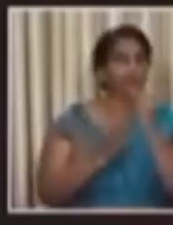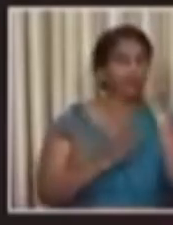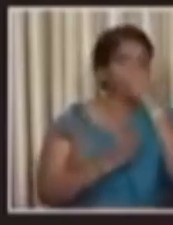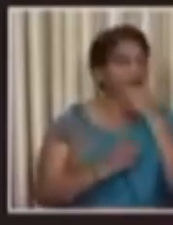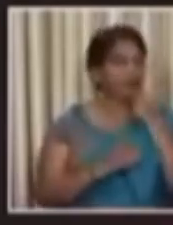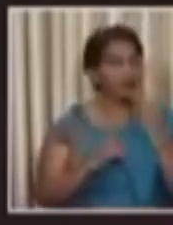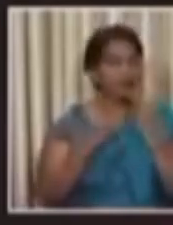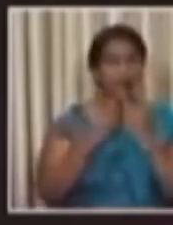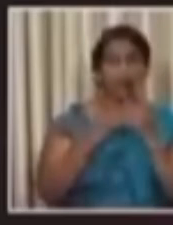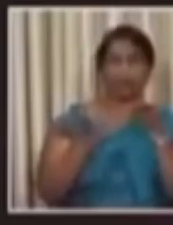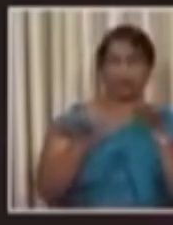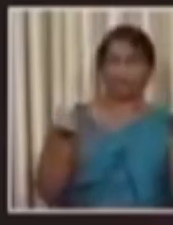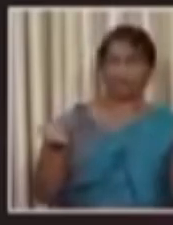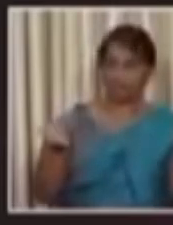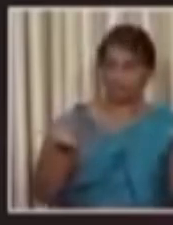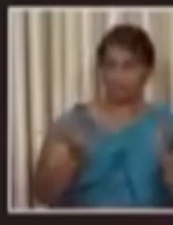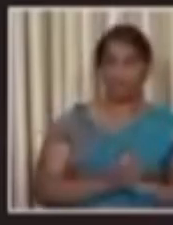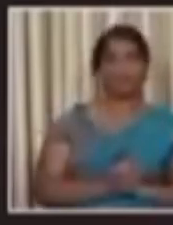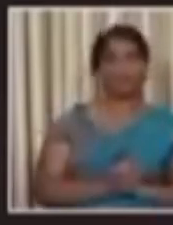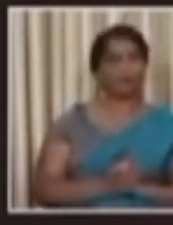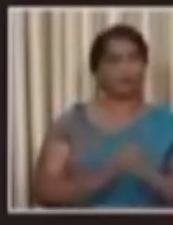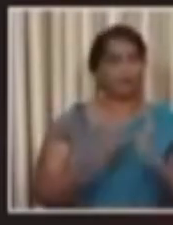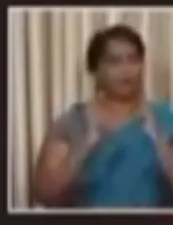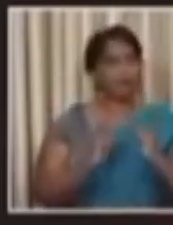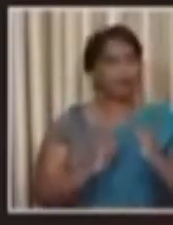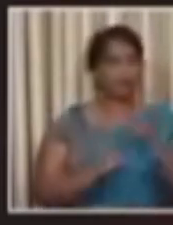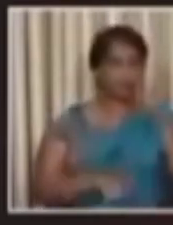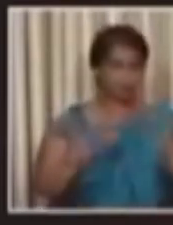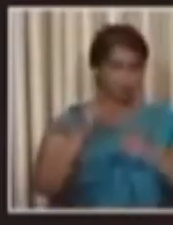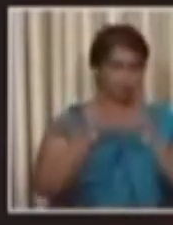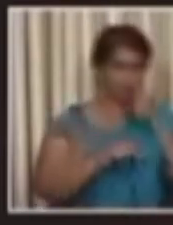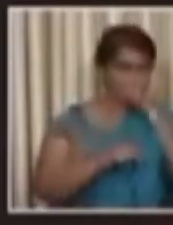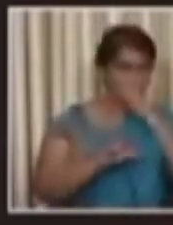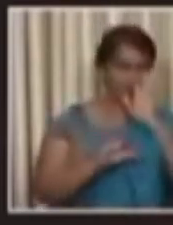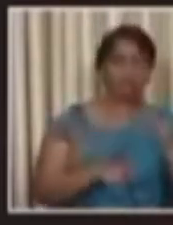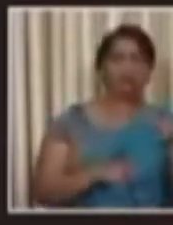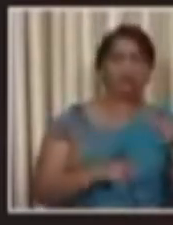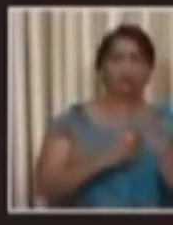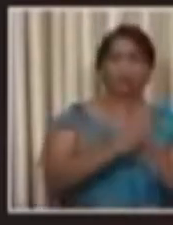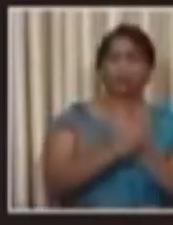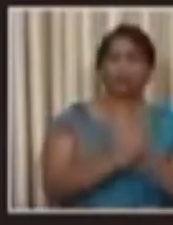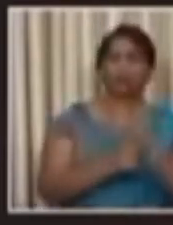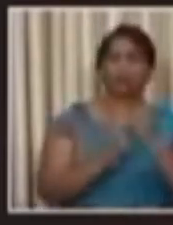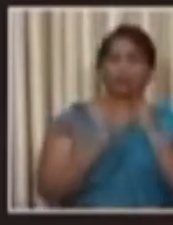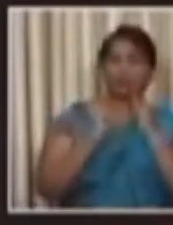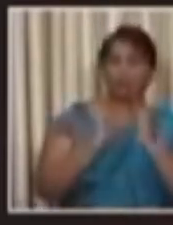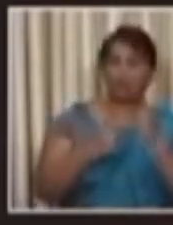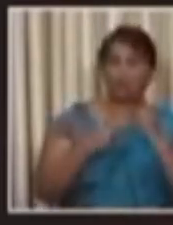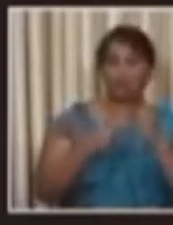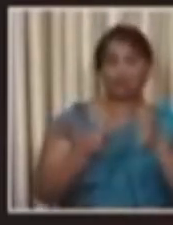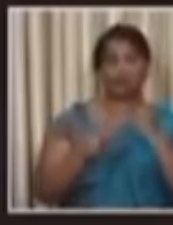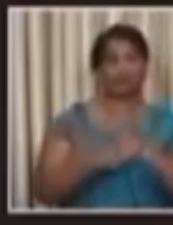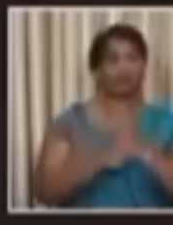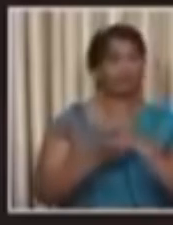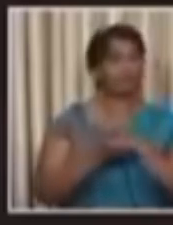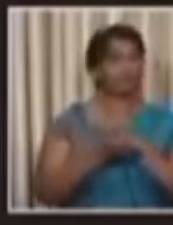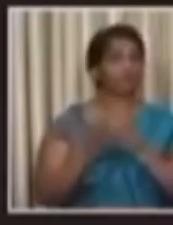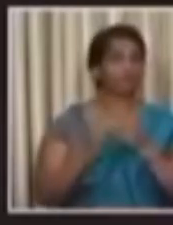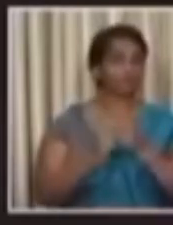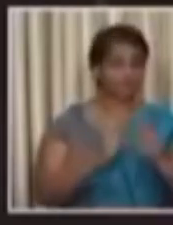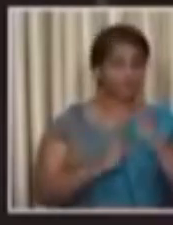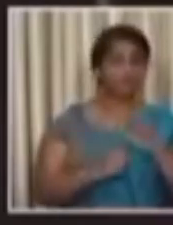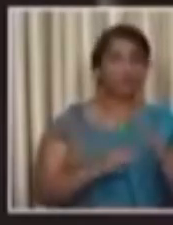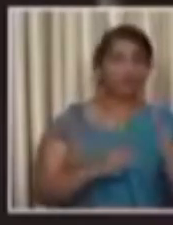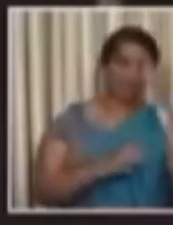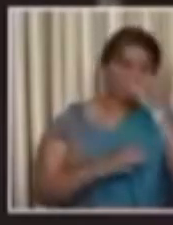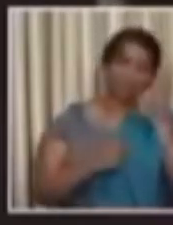ලස්සන දේවලුත් මෙතන සිද්ධ වුණා. දූෂිත සමහර අය අපිට උගන්වනවා අදූෂිත ලෙස ආණ්ඩු කරන හැටි කියා දෙනවා.